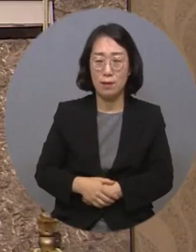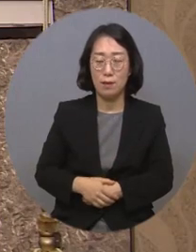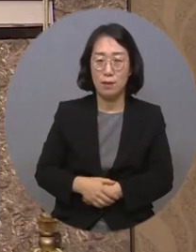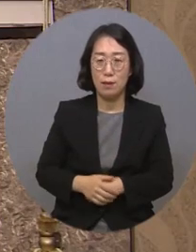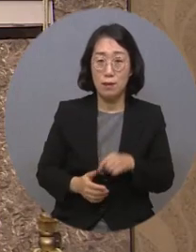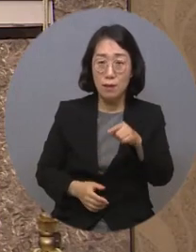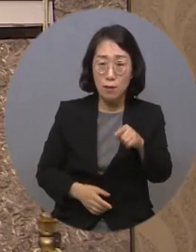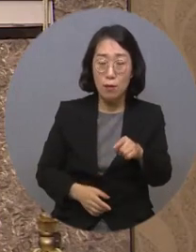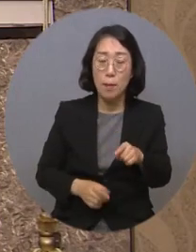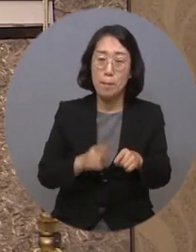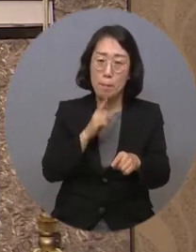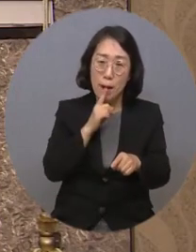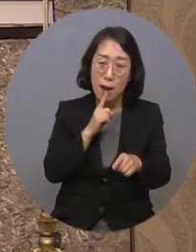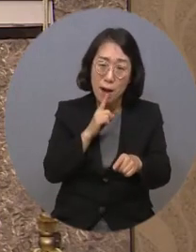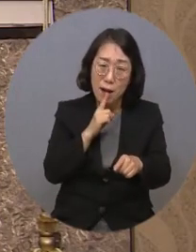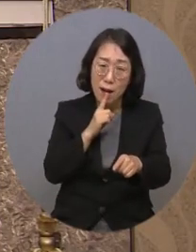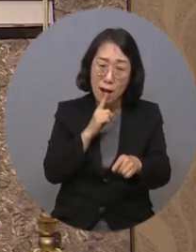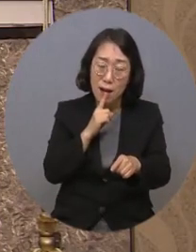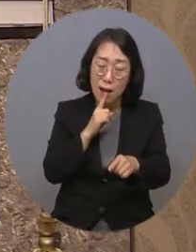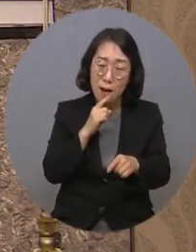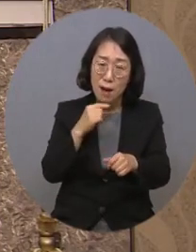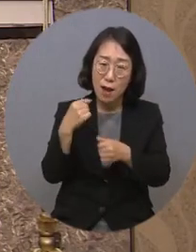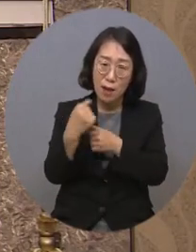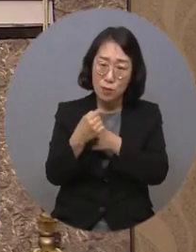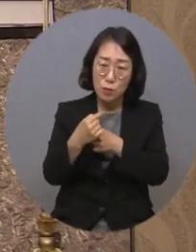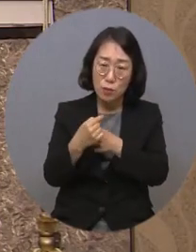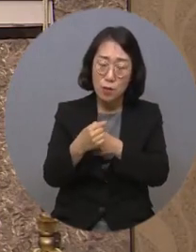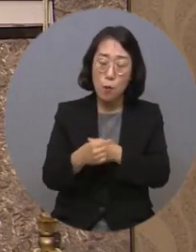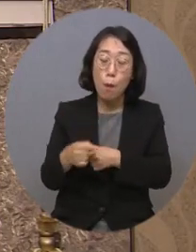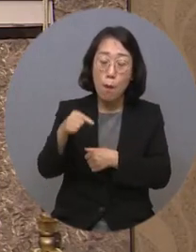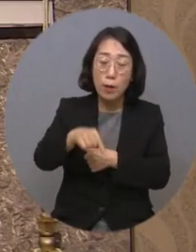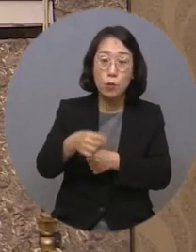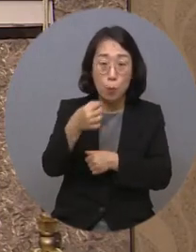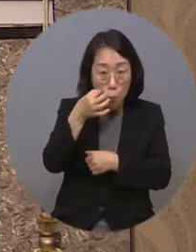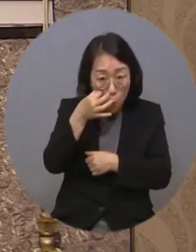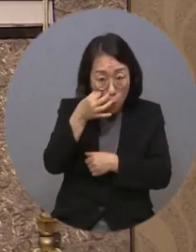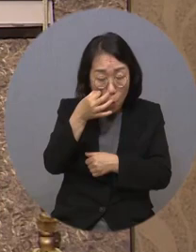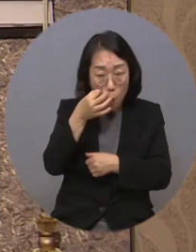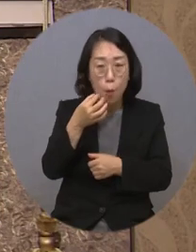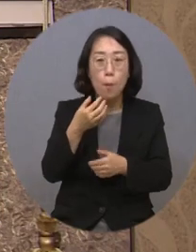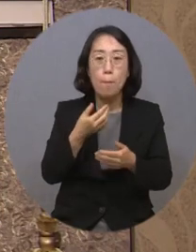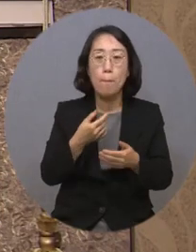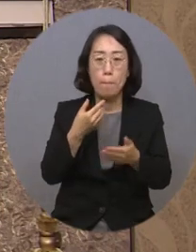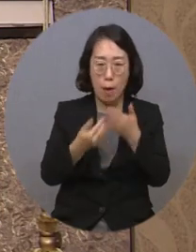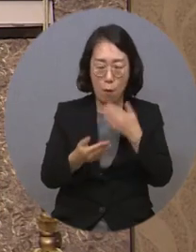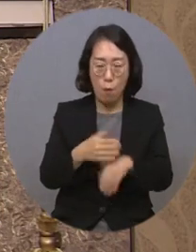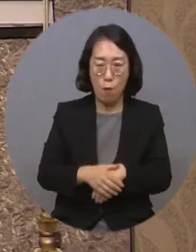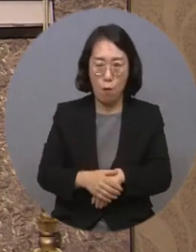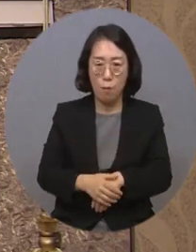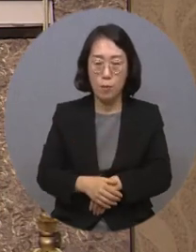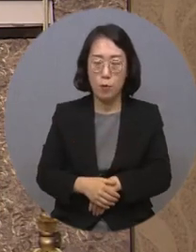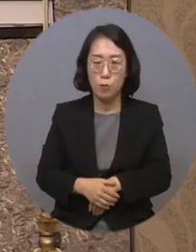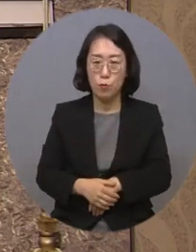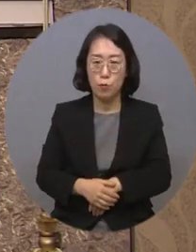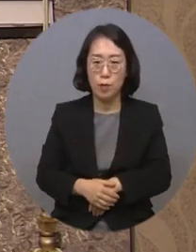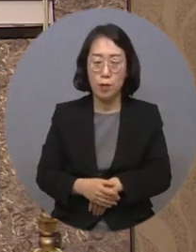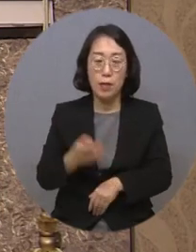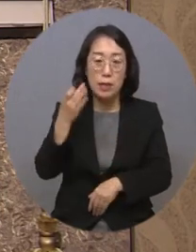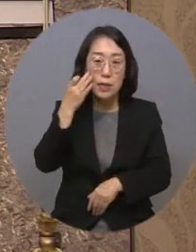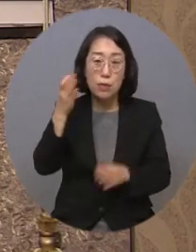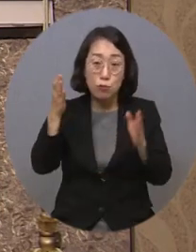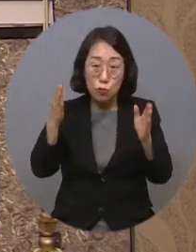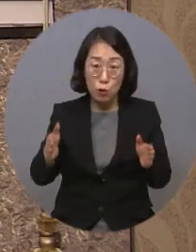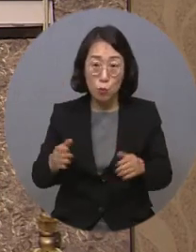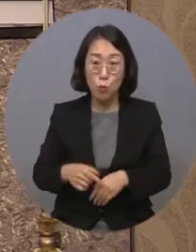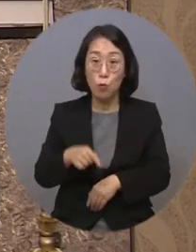말로만 가르쳐 줄 수 있는 게 아니다. 네. 그래서 와서 배워야 된다. 그래서 이제 저희가 한 2주 정도 그 찜질방에서 자면서 와. 2주